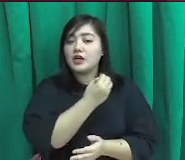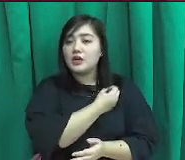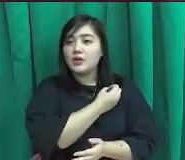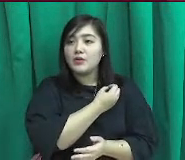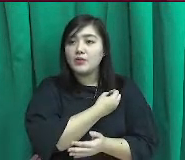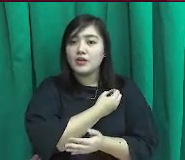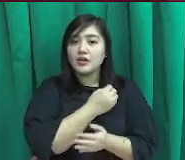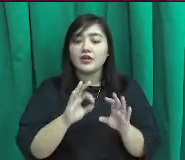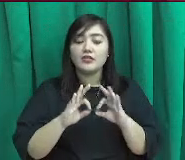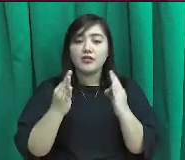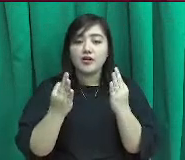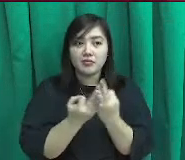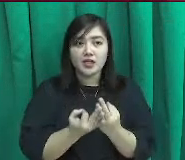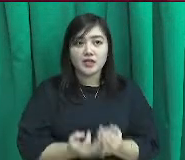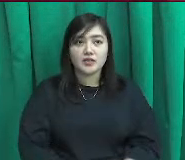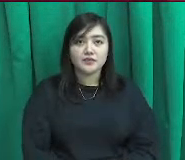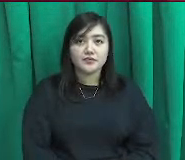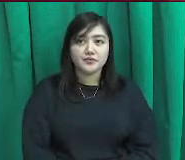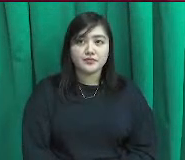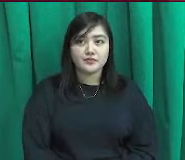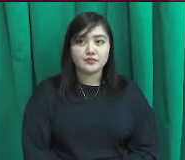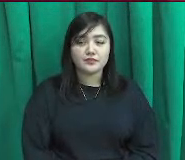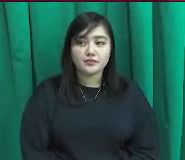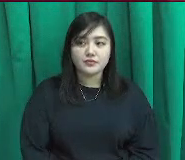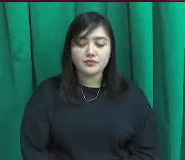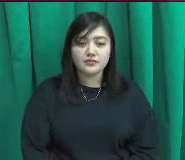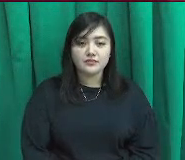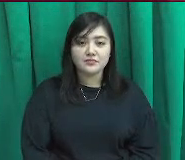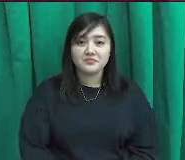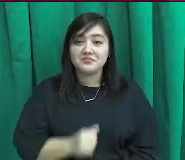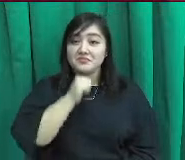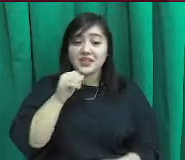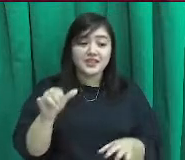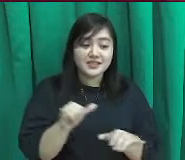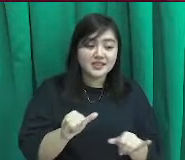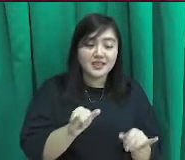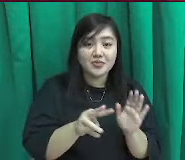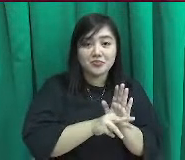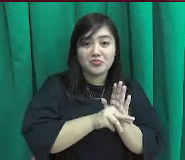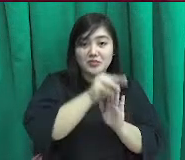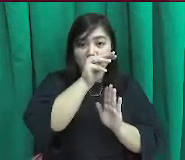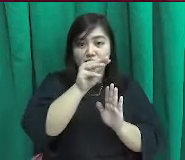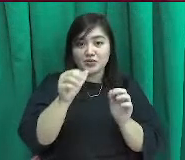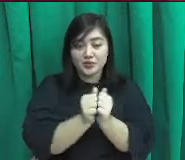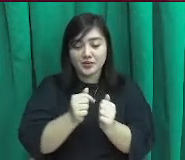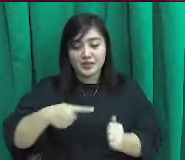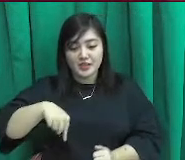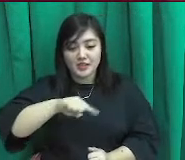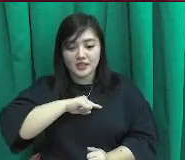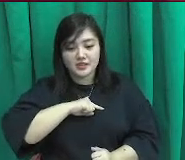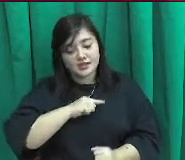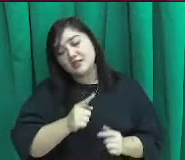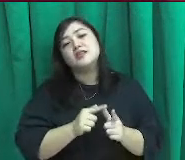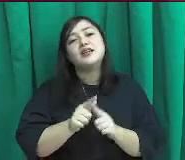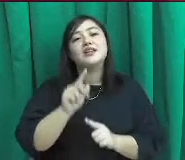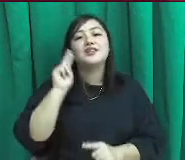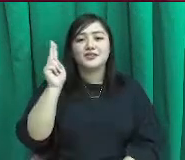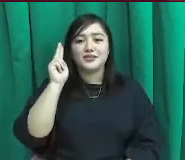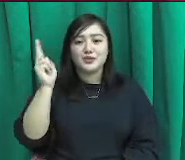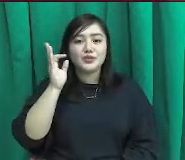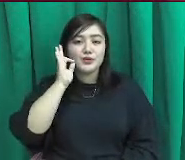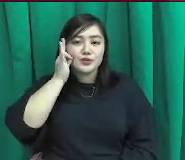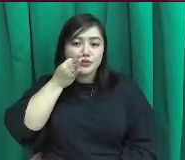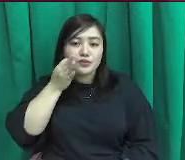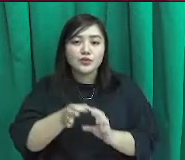hindi sumasabay sa paglago natin, eh gamitin natin itong fruits of the Holy Spirit. Yes, sir.